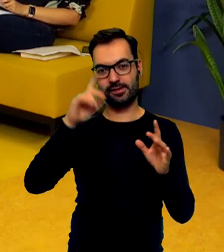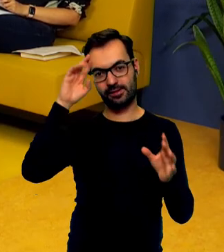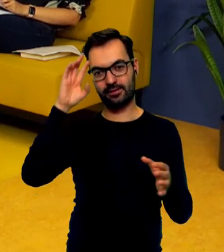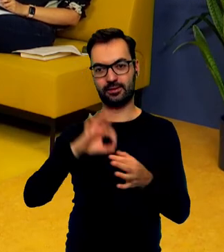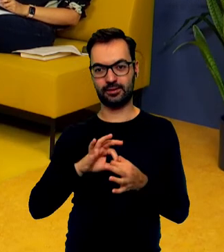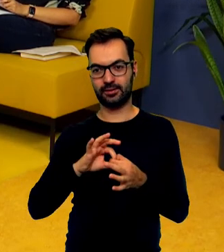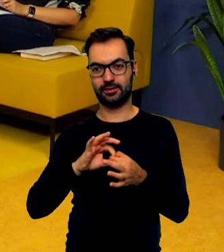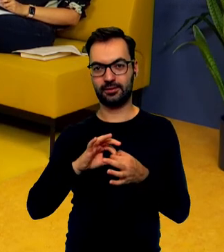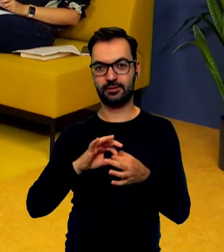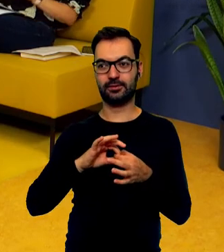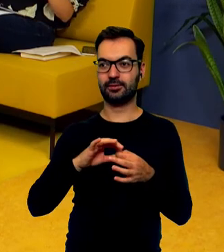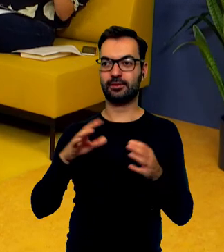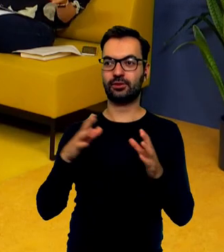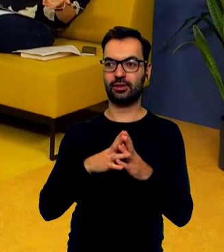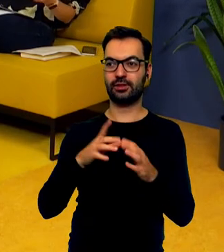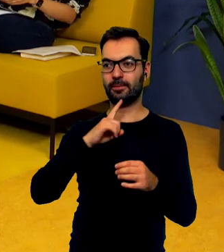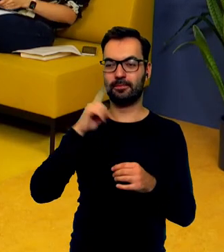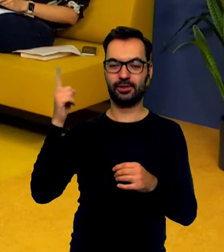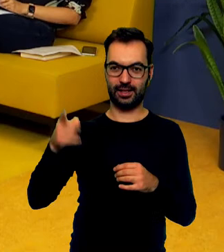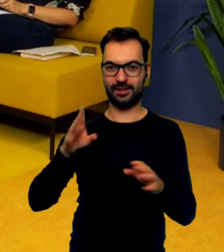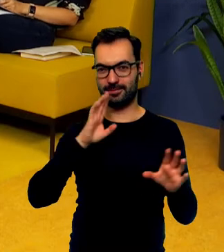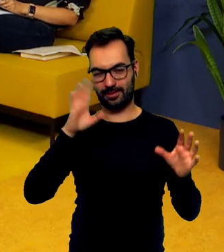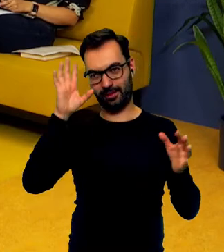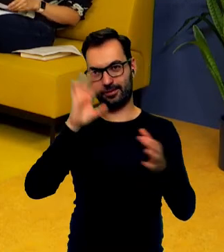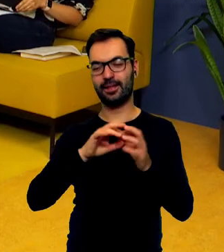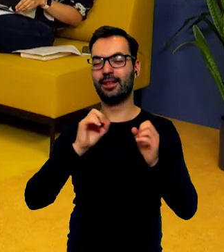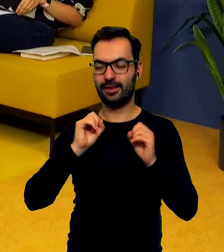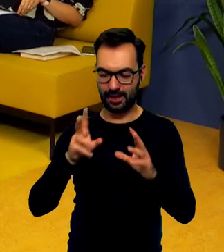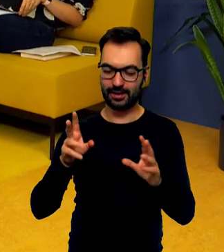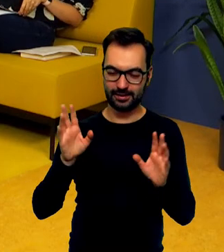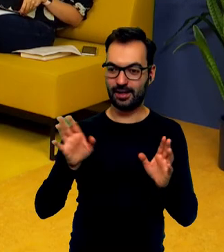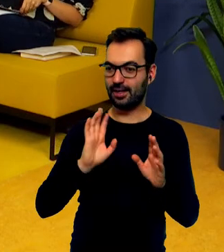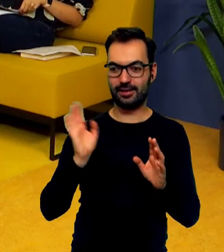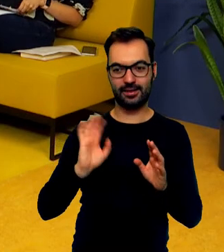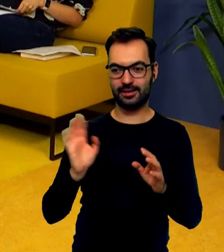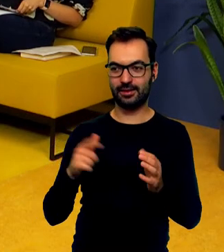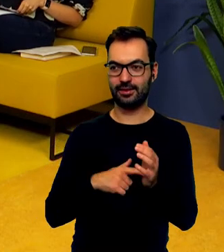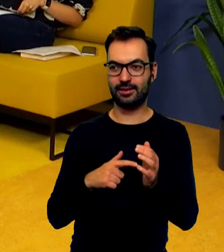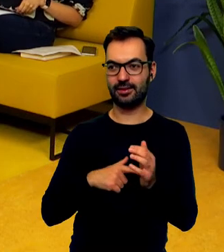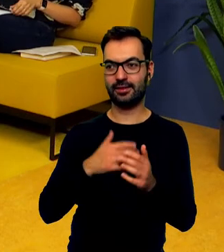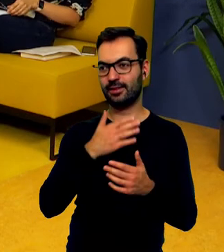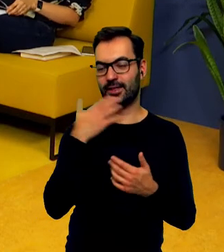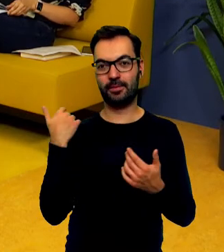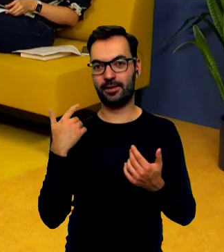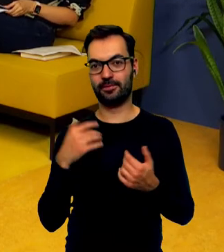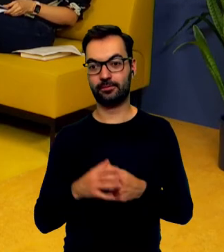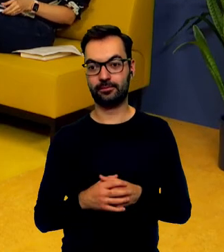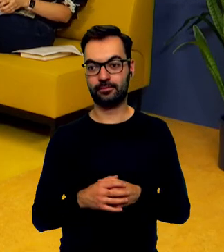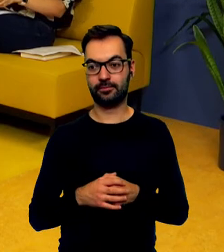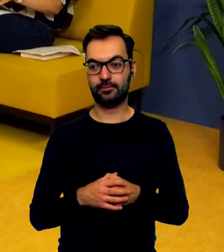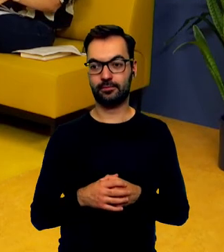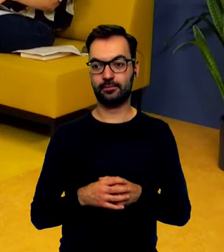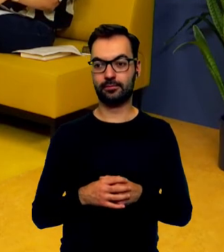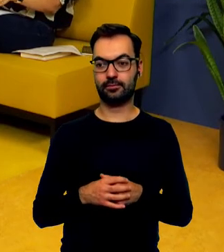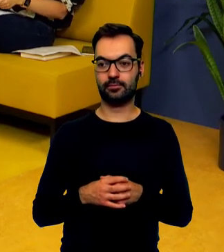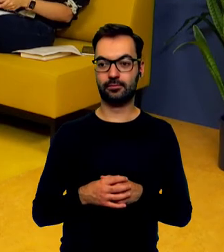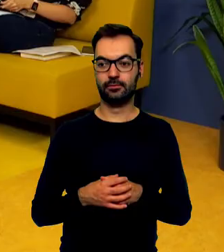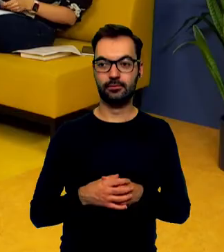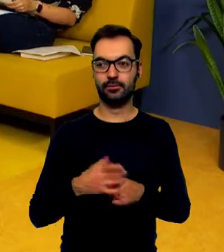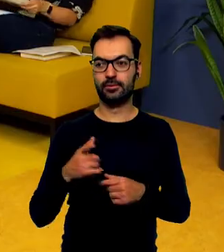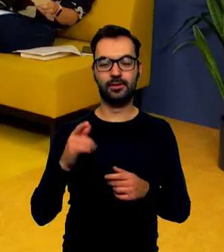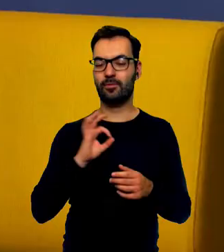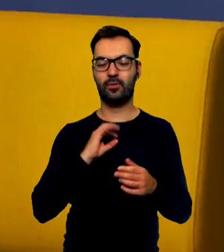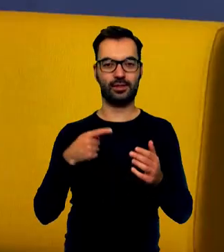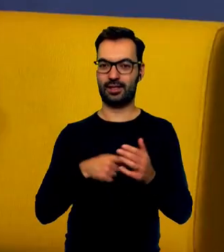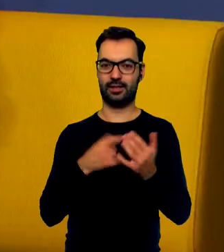z 10 przykazaniami na przykład. Na przykład, ale nie, no tutaj nie ma absolutnie takiej ambicji, rzecz